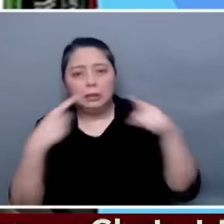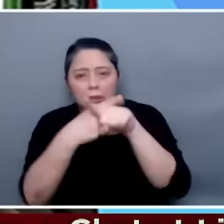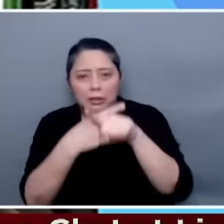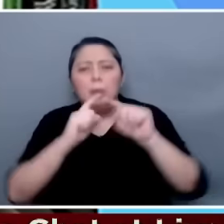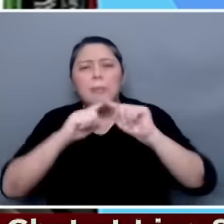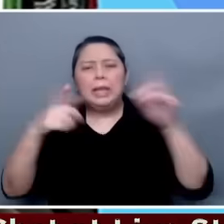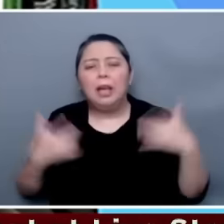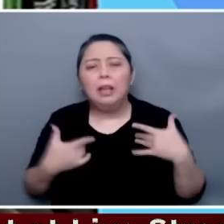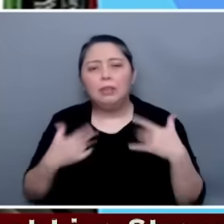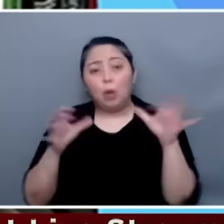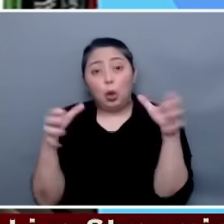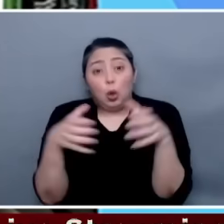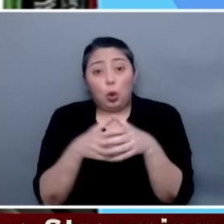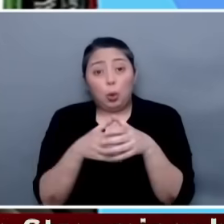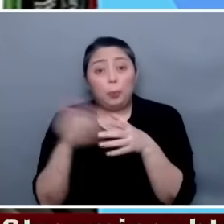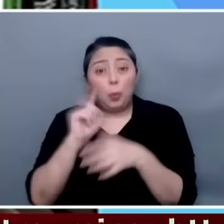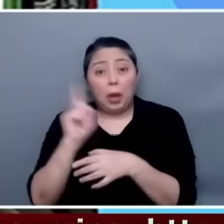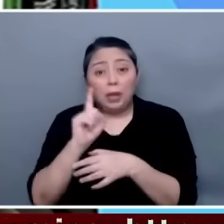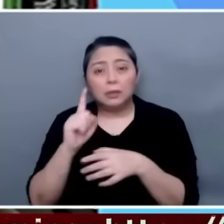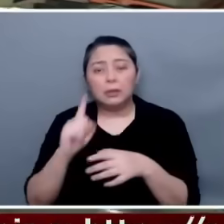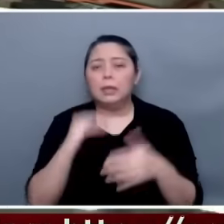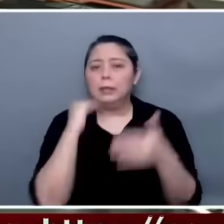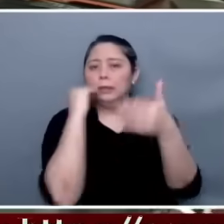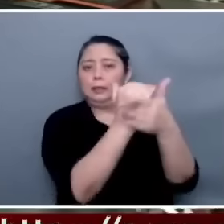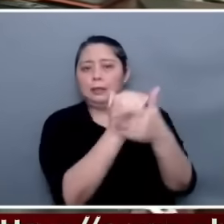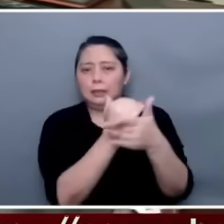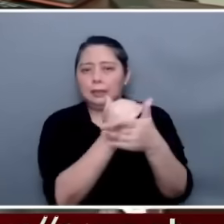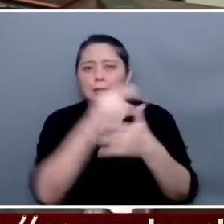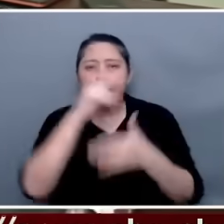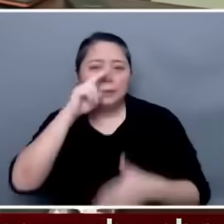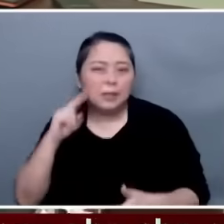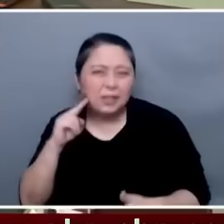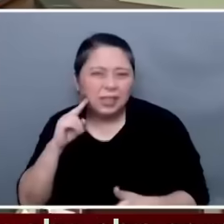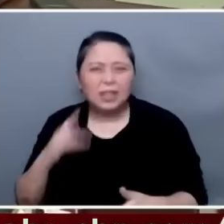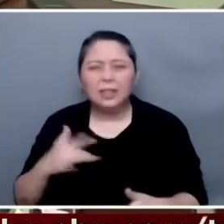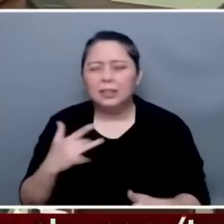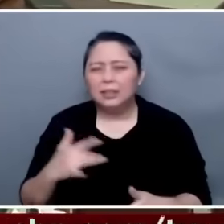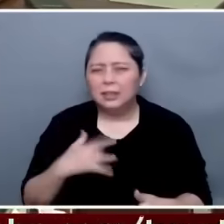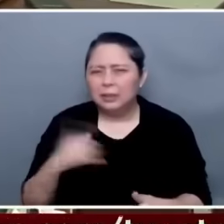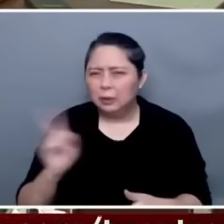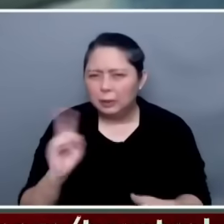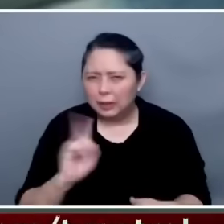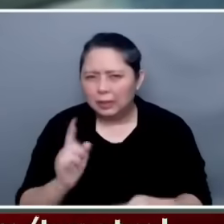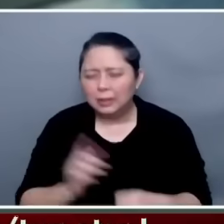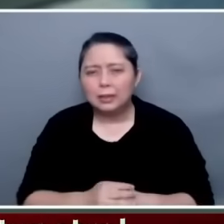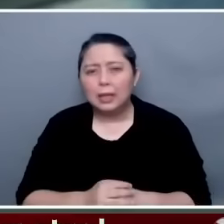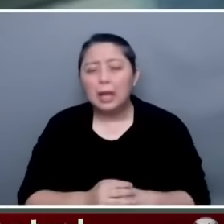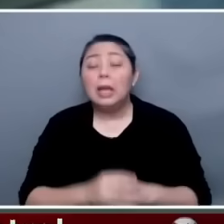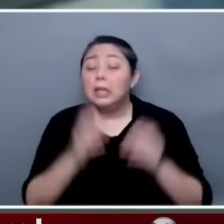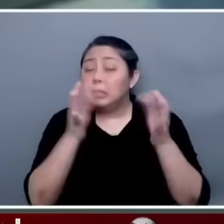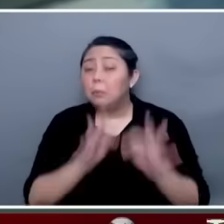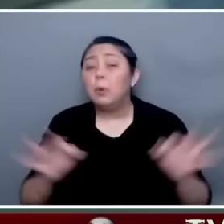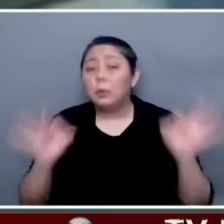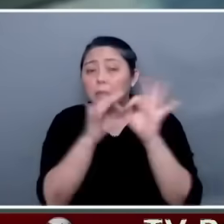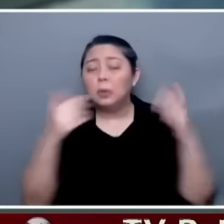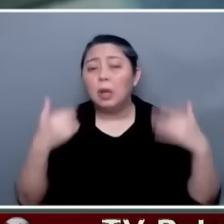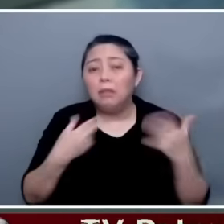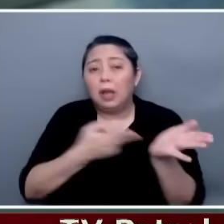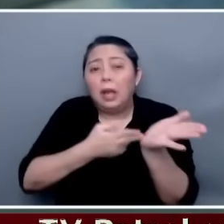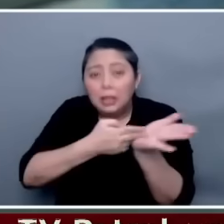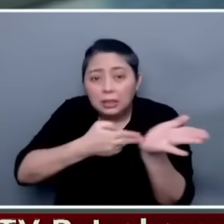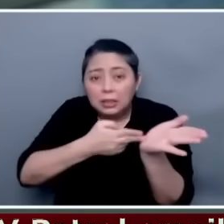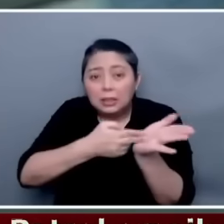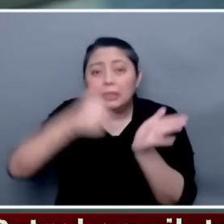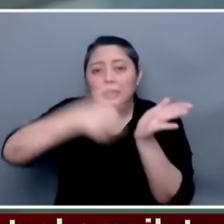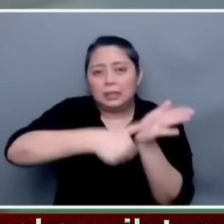hindi usaping legalang punto ng kontrobersya at nakasalalayan nila ang integridad ng halalan. Nananawagan ng grupo